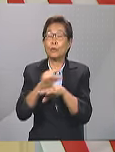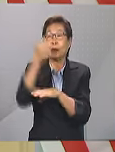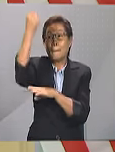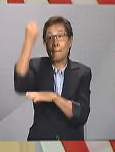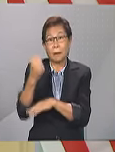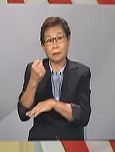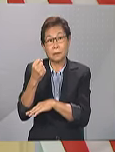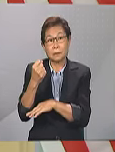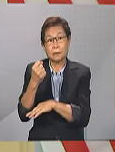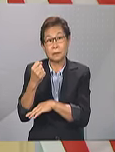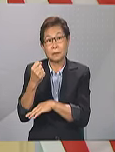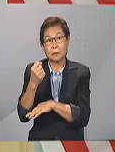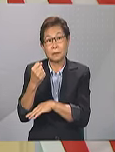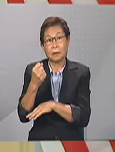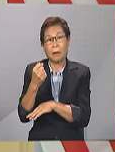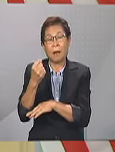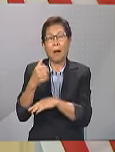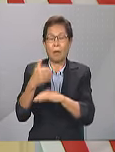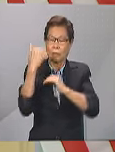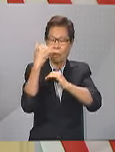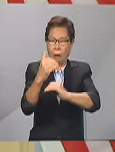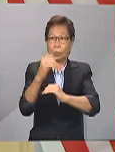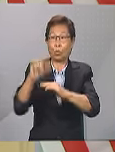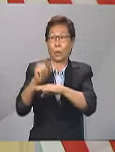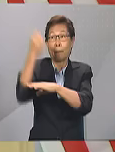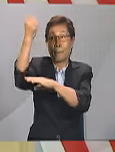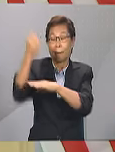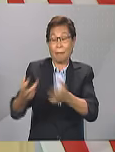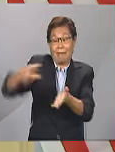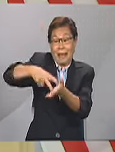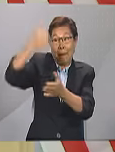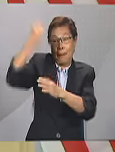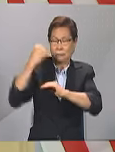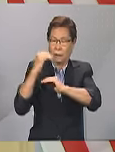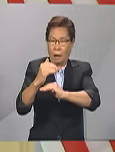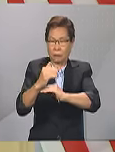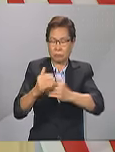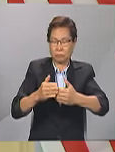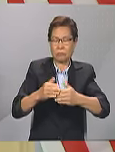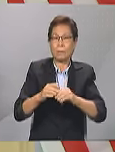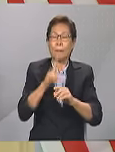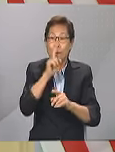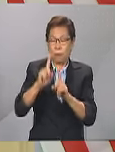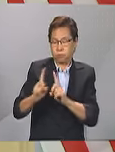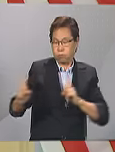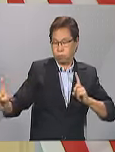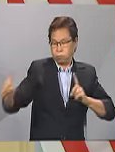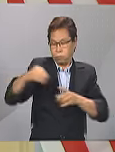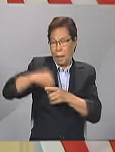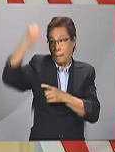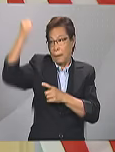base Hai akan dihadapkan dan dipastikan dari segi penjarakan sosial di dalam